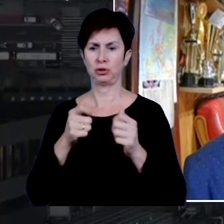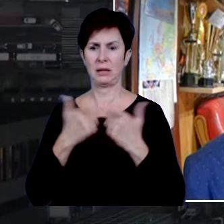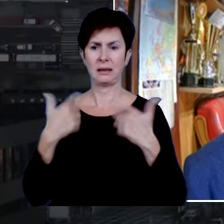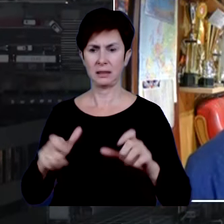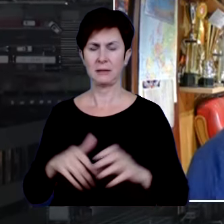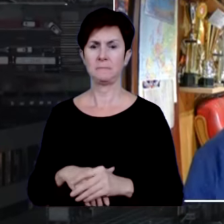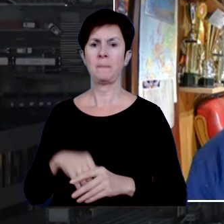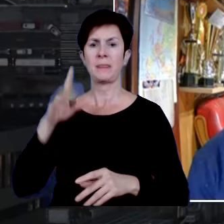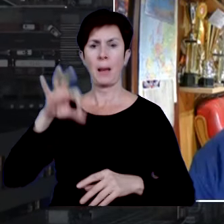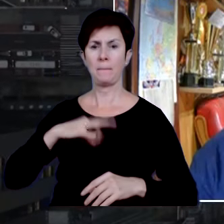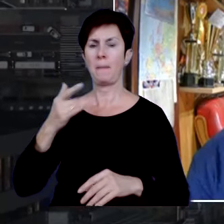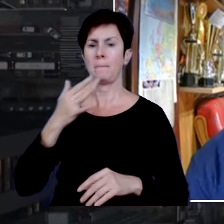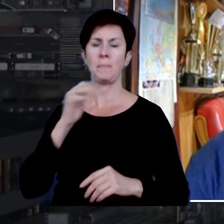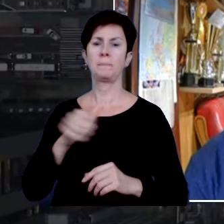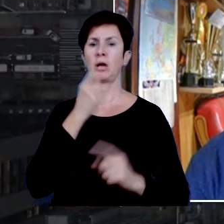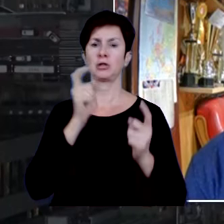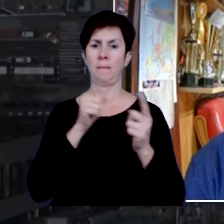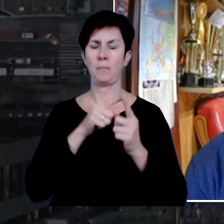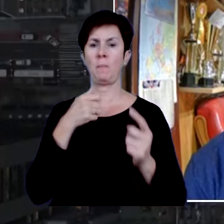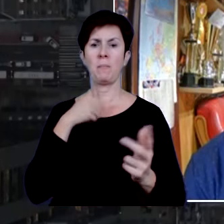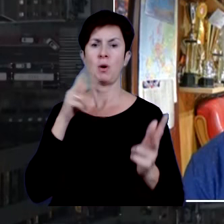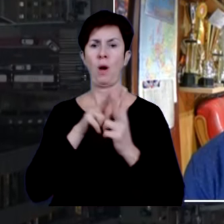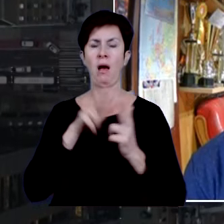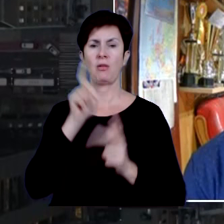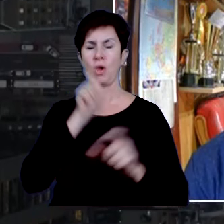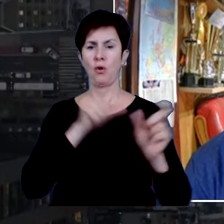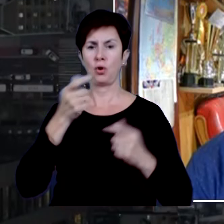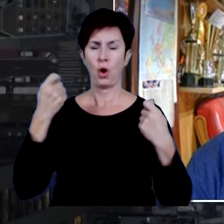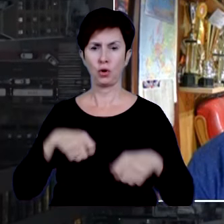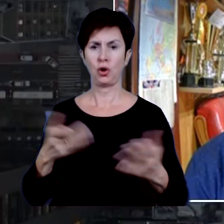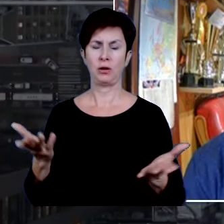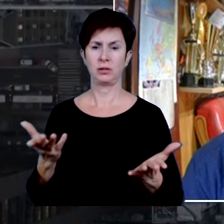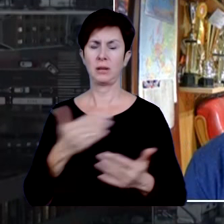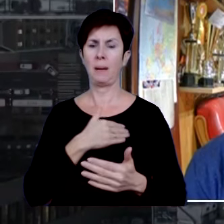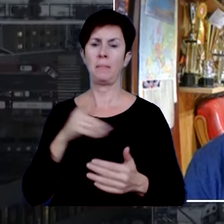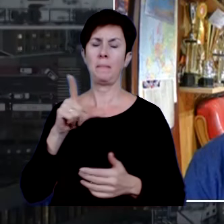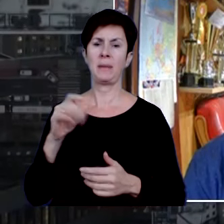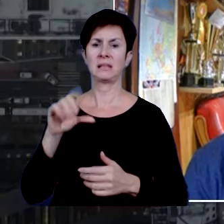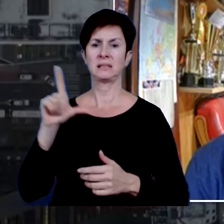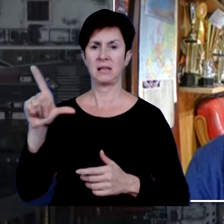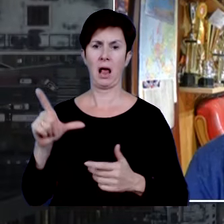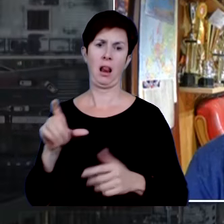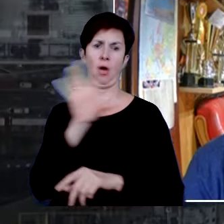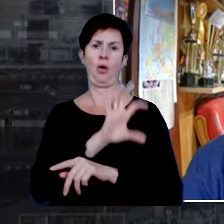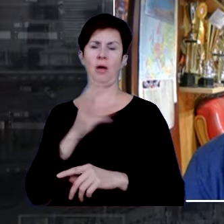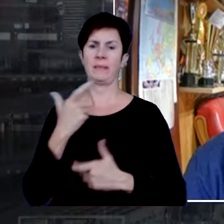mówił w pierwszym punkcie o tym, że atakowani byli rolnicy, no to niestety Polskie Stronnictwo Ludowe biernie się temu